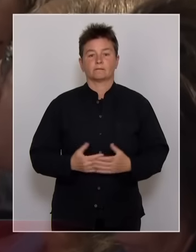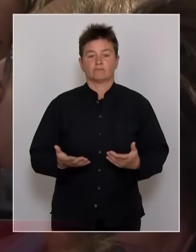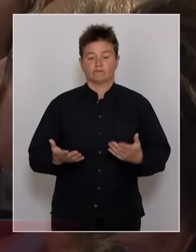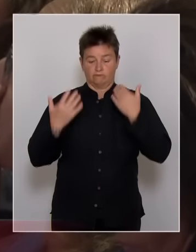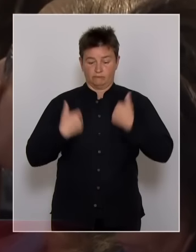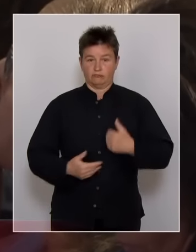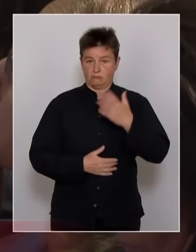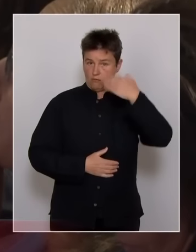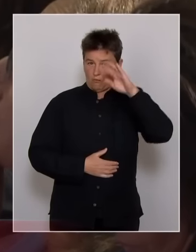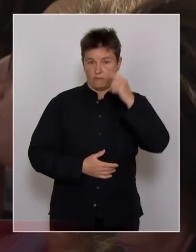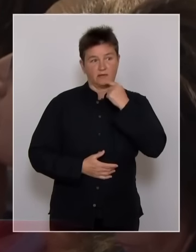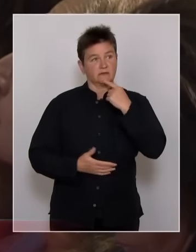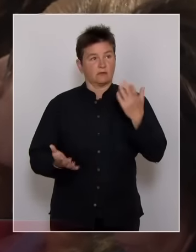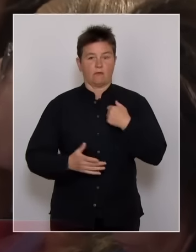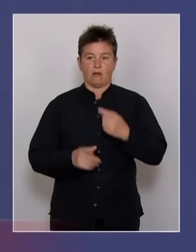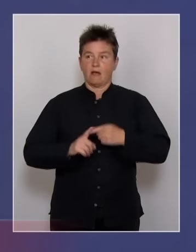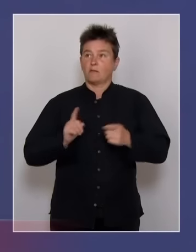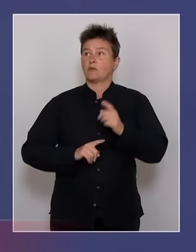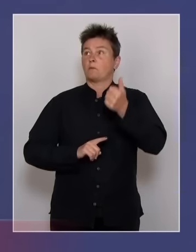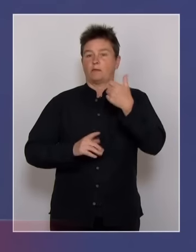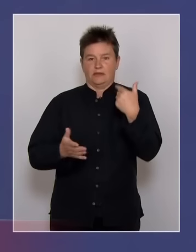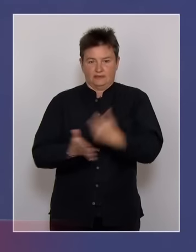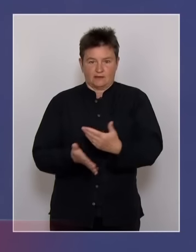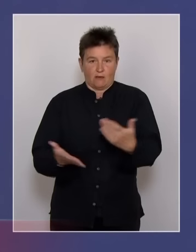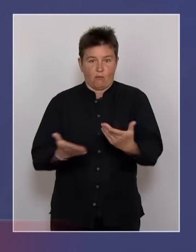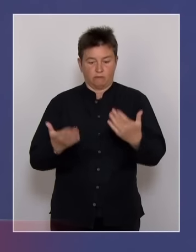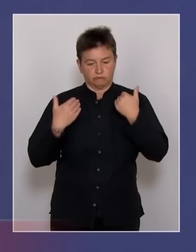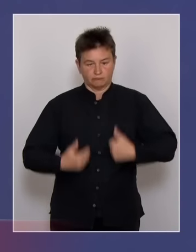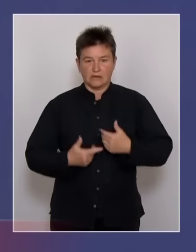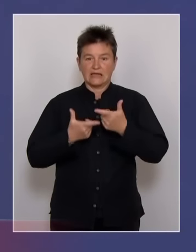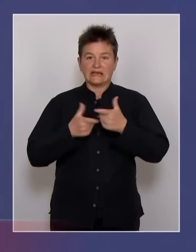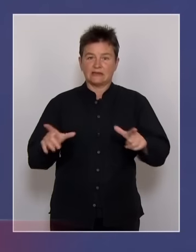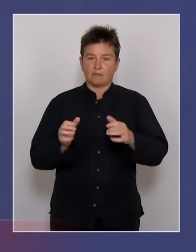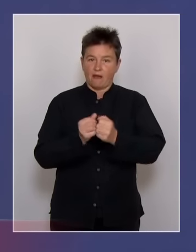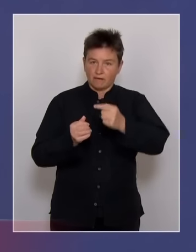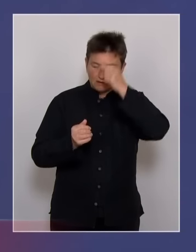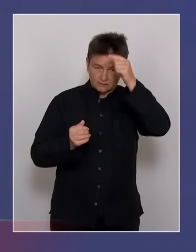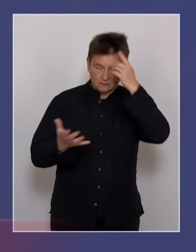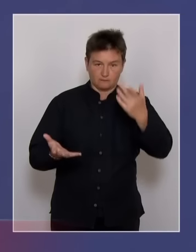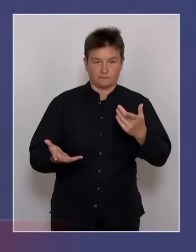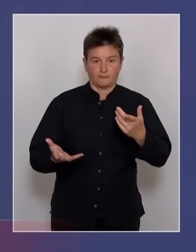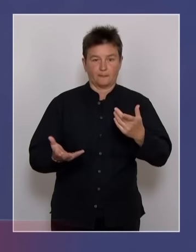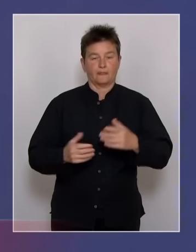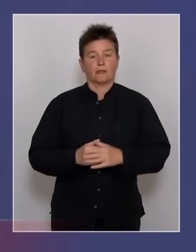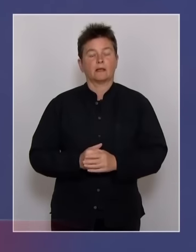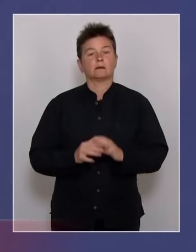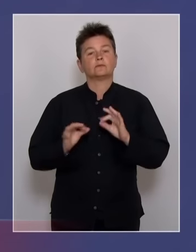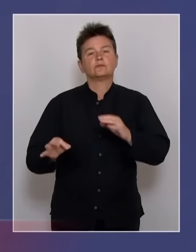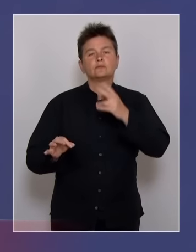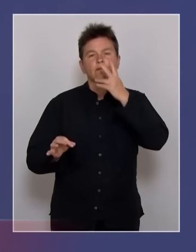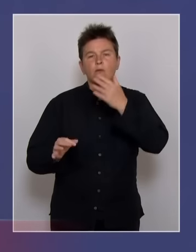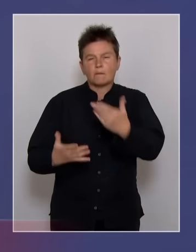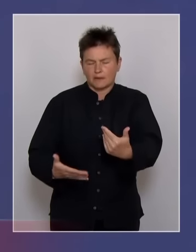être européen c'est penser qu'il n'y a rien de plus important en effet qu'être un individu libre doté de raison et qui connaît et au moment où on voit